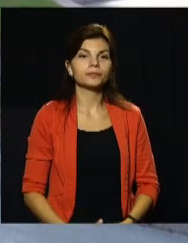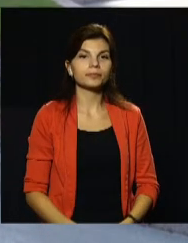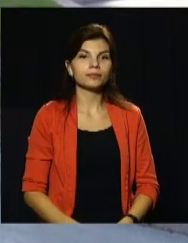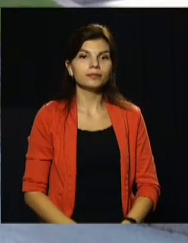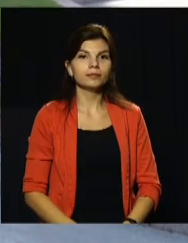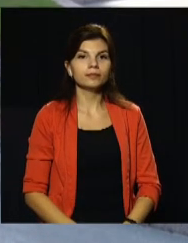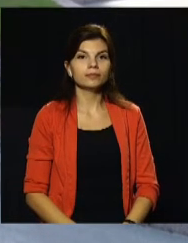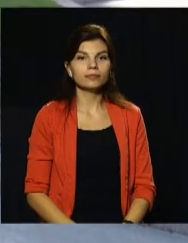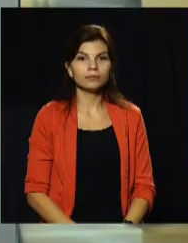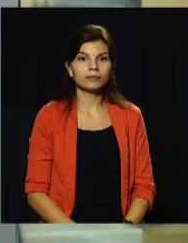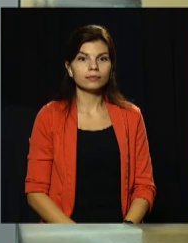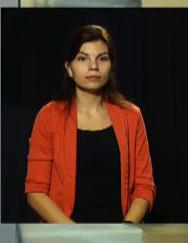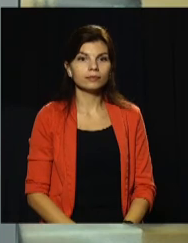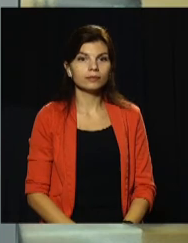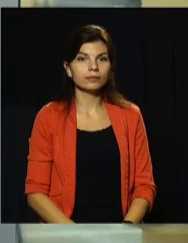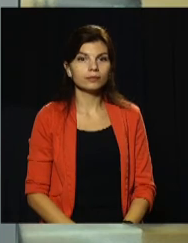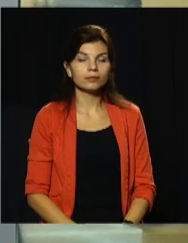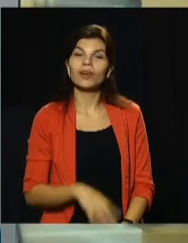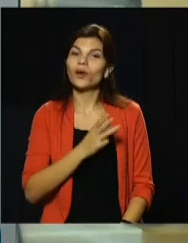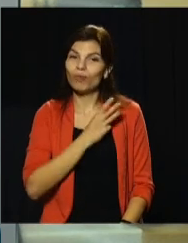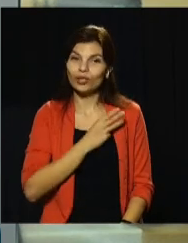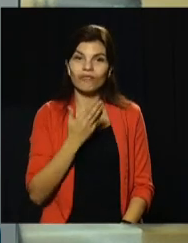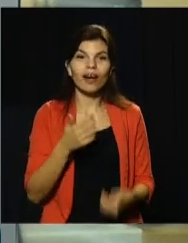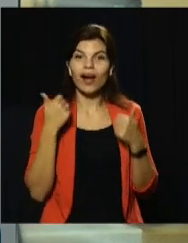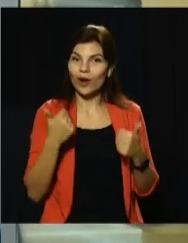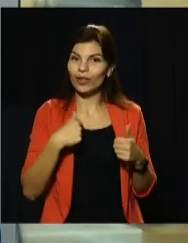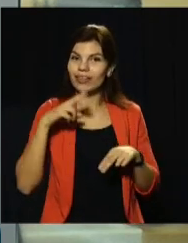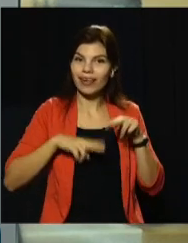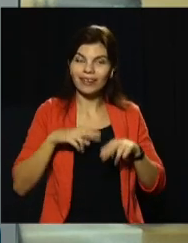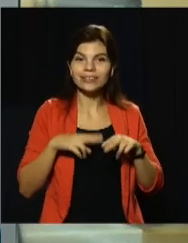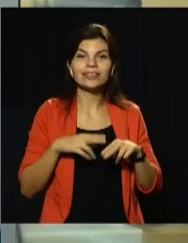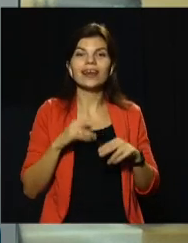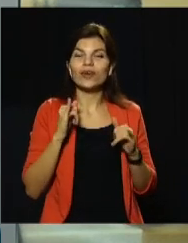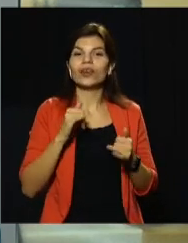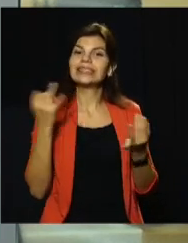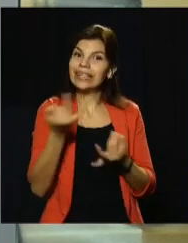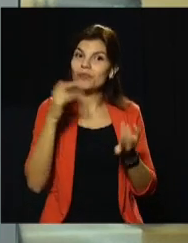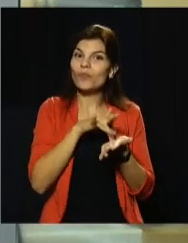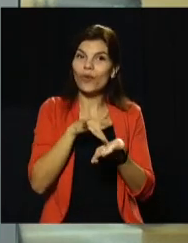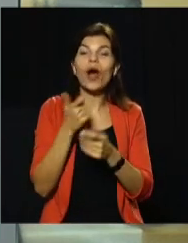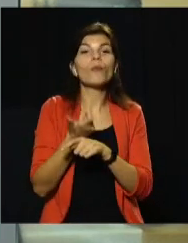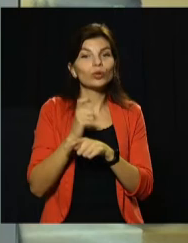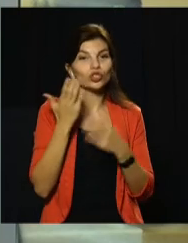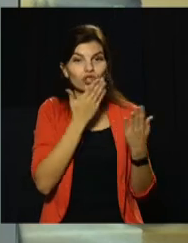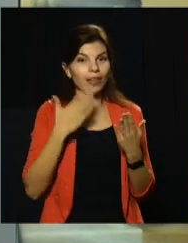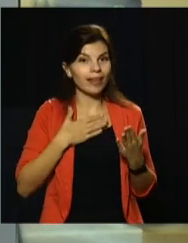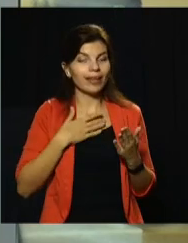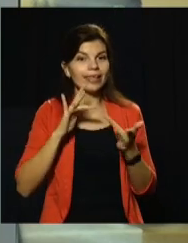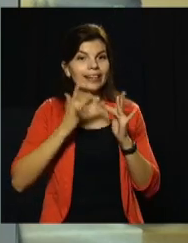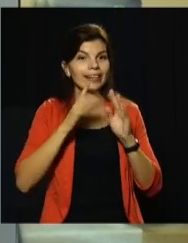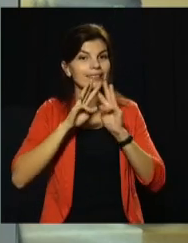телеканал «Відкритий». Бажаю вам яскравих вражень та цікавих подорожей. А більше читайте на нашому